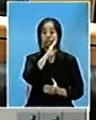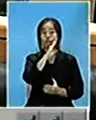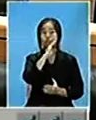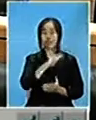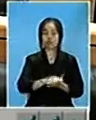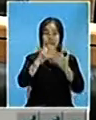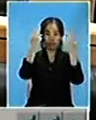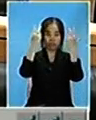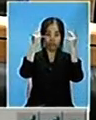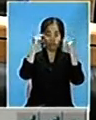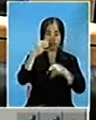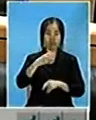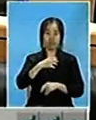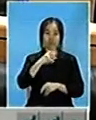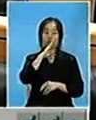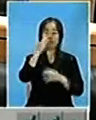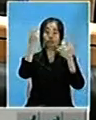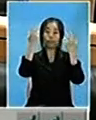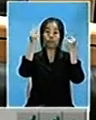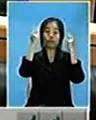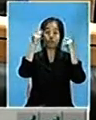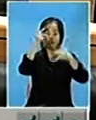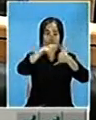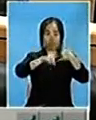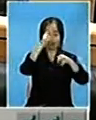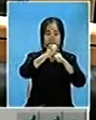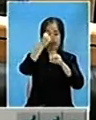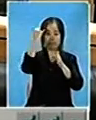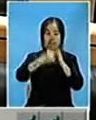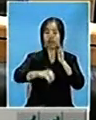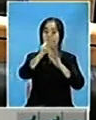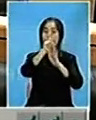คนหนึ่งต้องการสมมติว่านายกรัฐมนตรีคนหนึ่งทำผิดกฎหมายเนี่ย